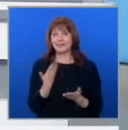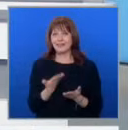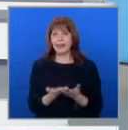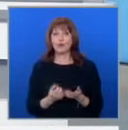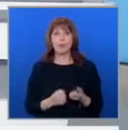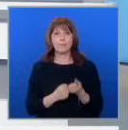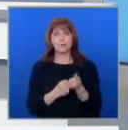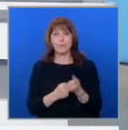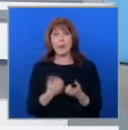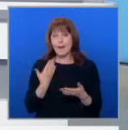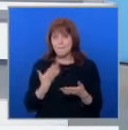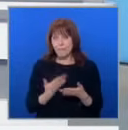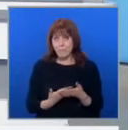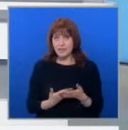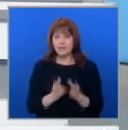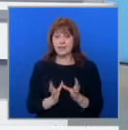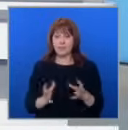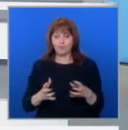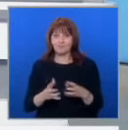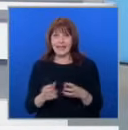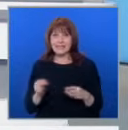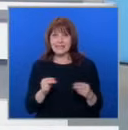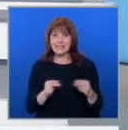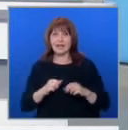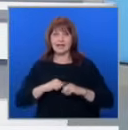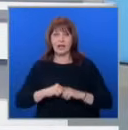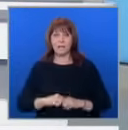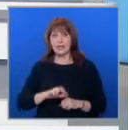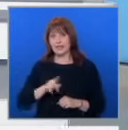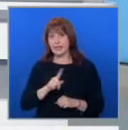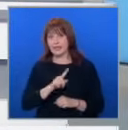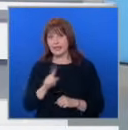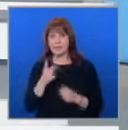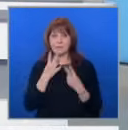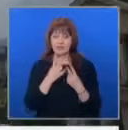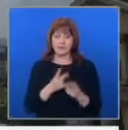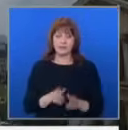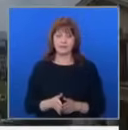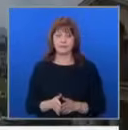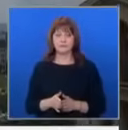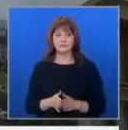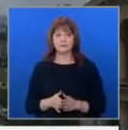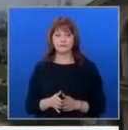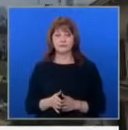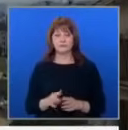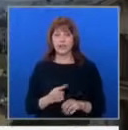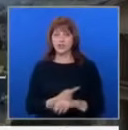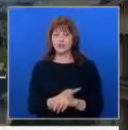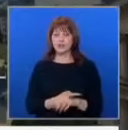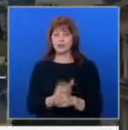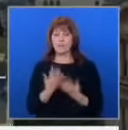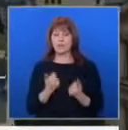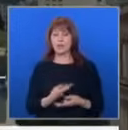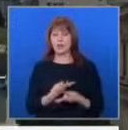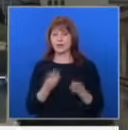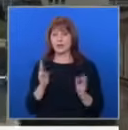ли е първата политическа сила до съставяне на кабинет или не? В репортажа на Николай Минков. Часове преди откриването